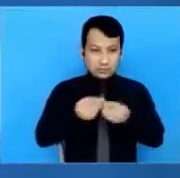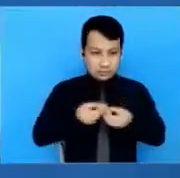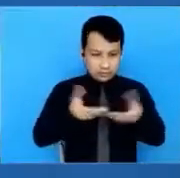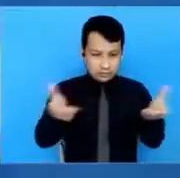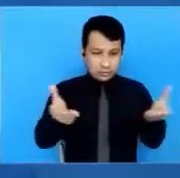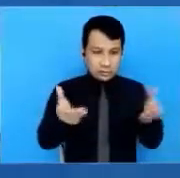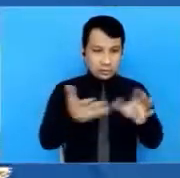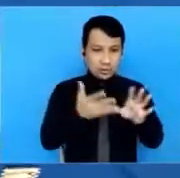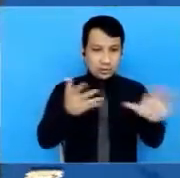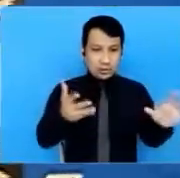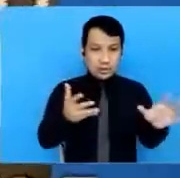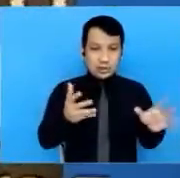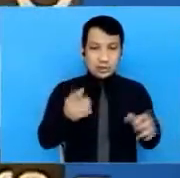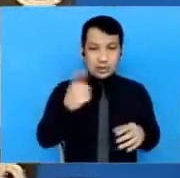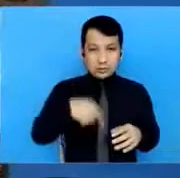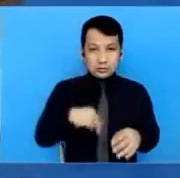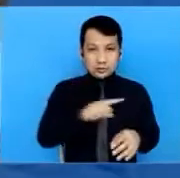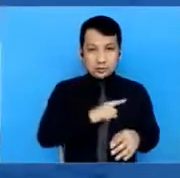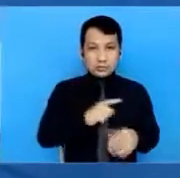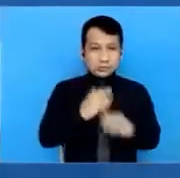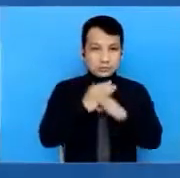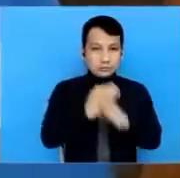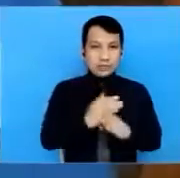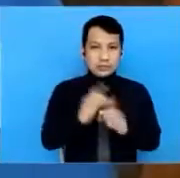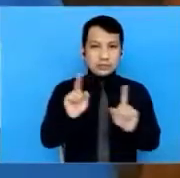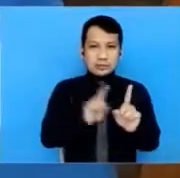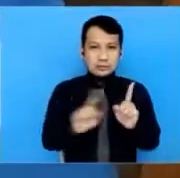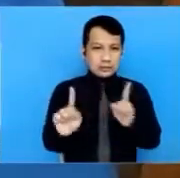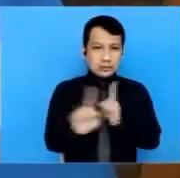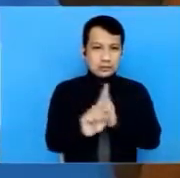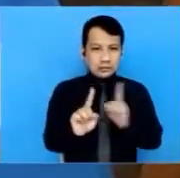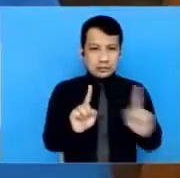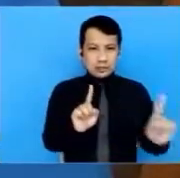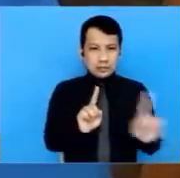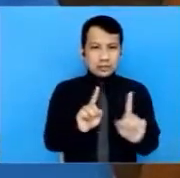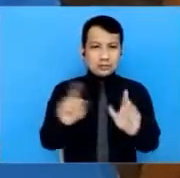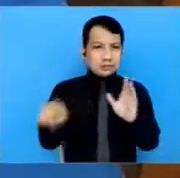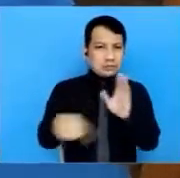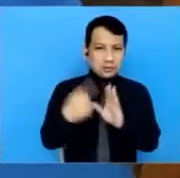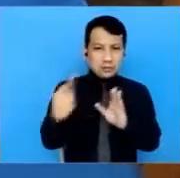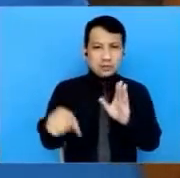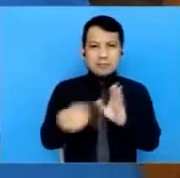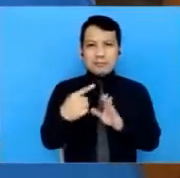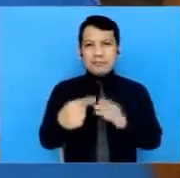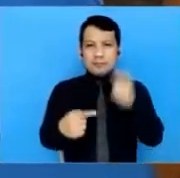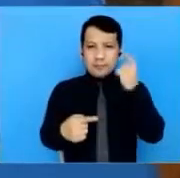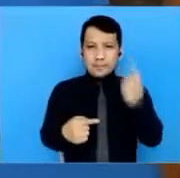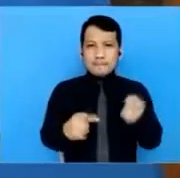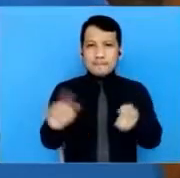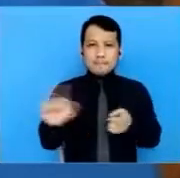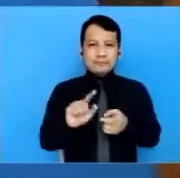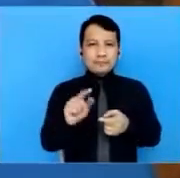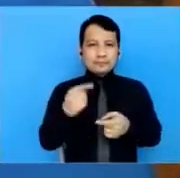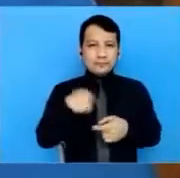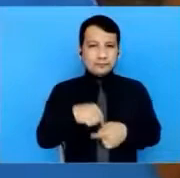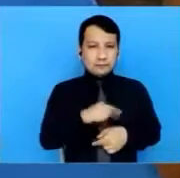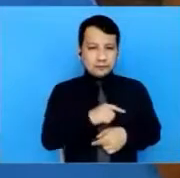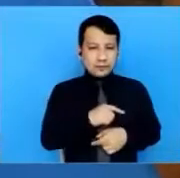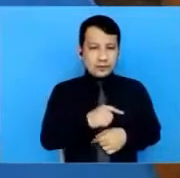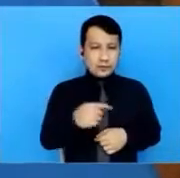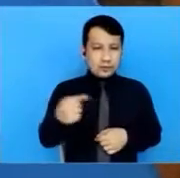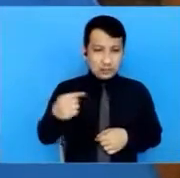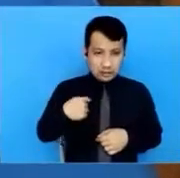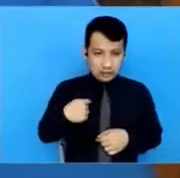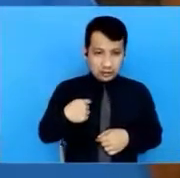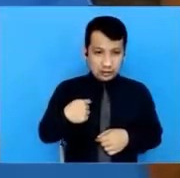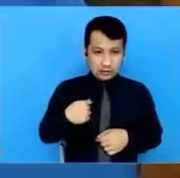niya nakapila para daw iwas singitan. Minsan may mga individual na nagpapasingit po. O kaya kung may mga